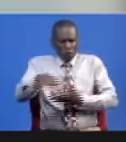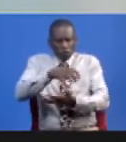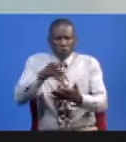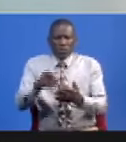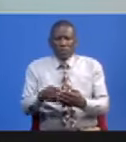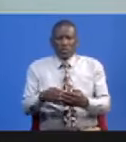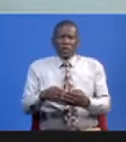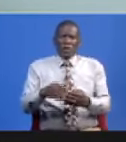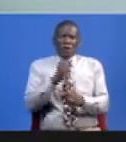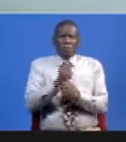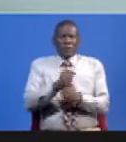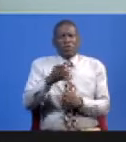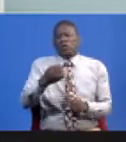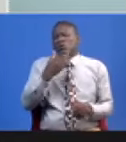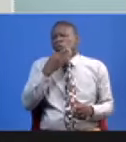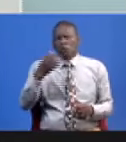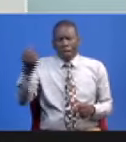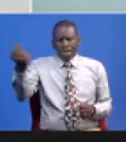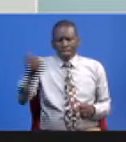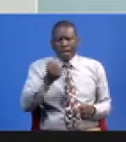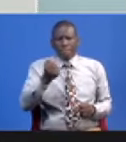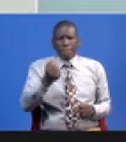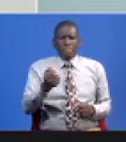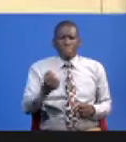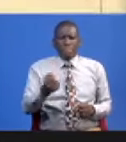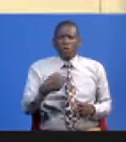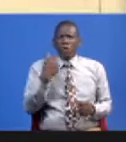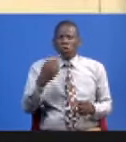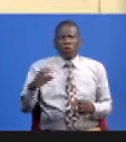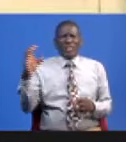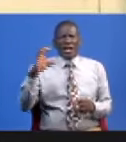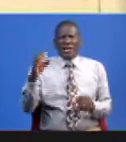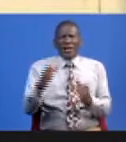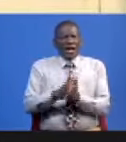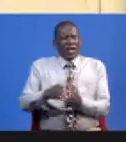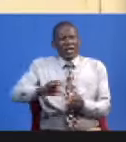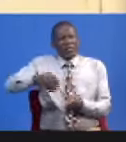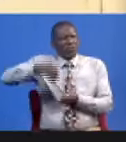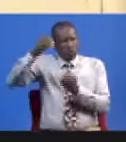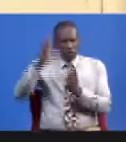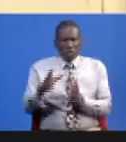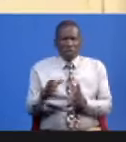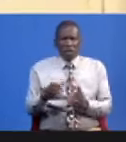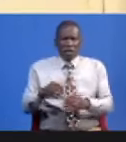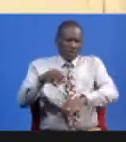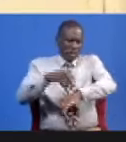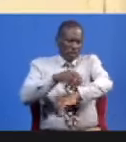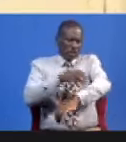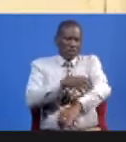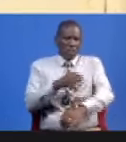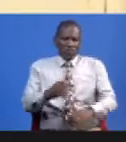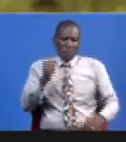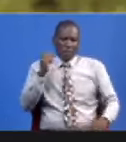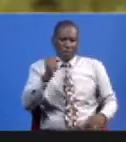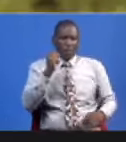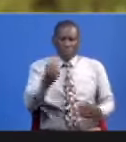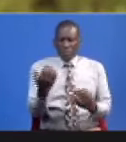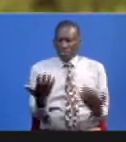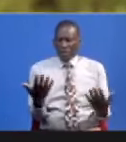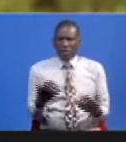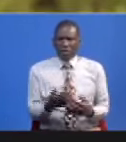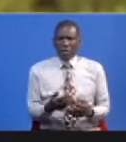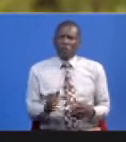uliishia kudungwa kisu kwa Vincent Ngugi ambaye alikuwa mtahiniwa na mwanafunzi mwingine akiuguza majeraha ya kisu pajani.